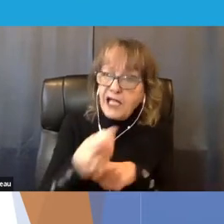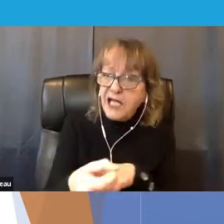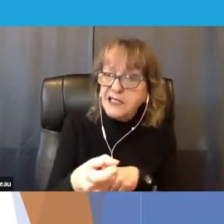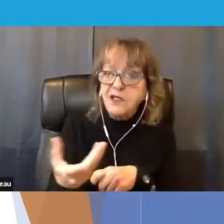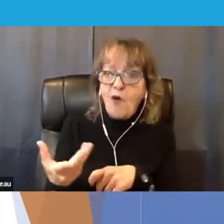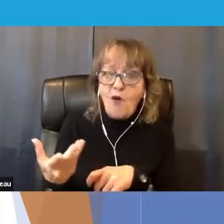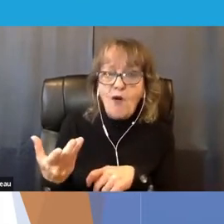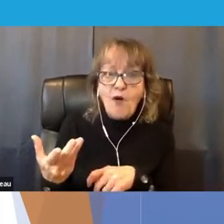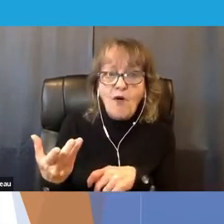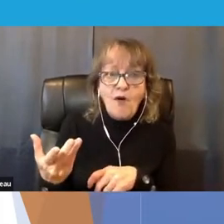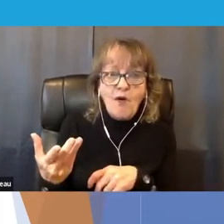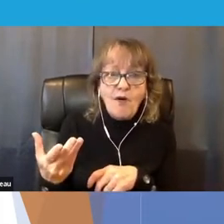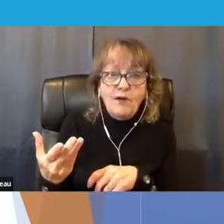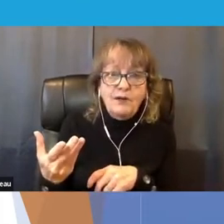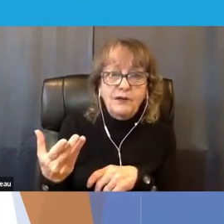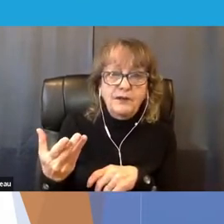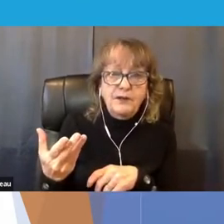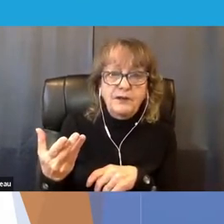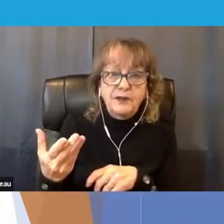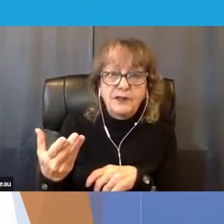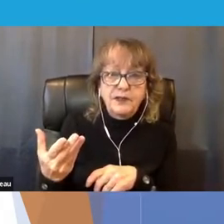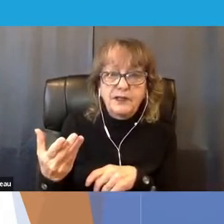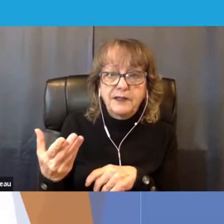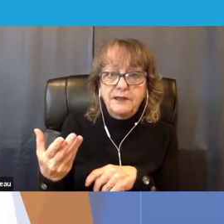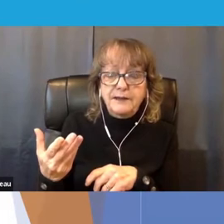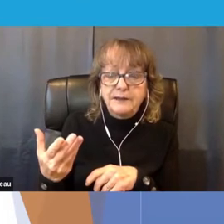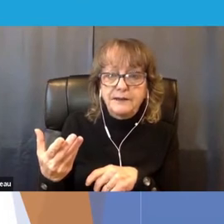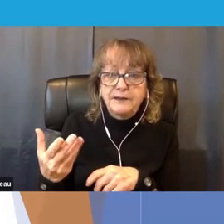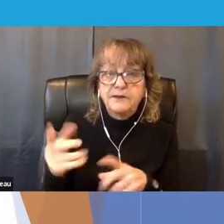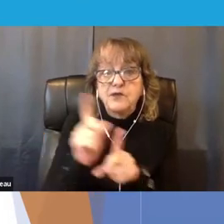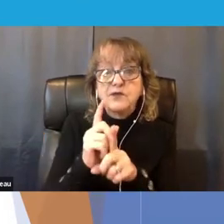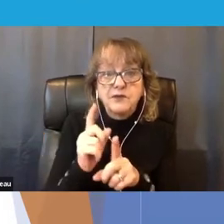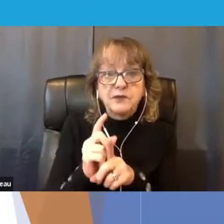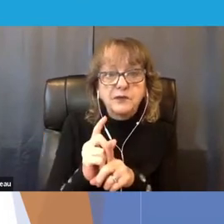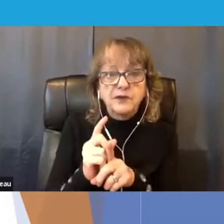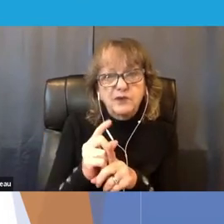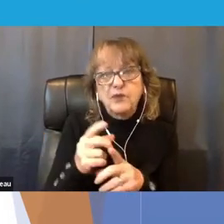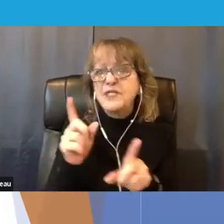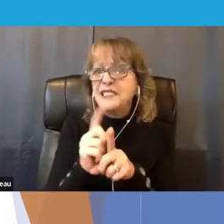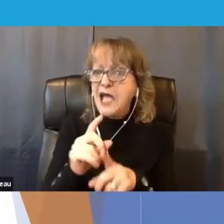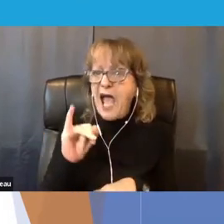sans pénétration. On parle d'inceste ou des climats incestueux.